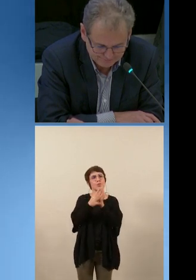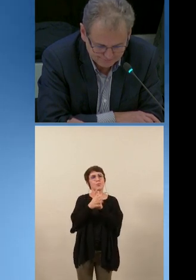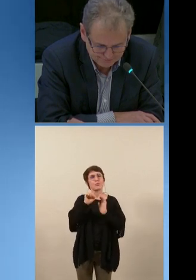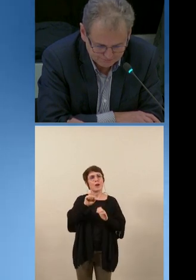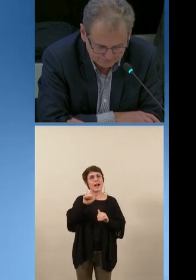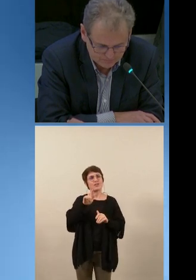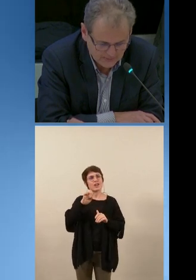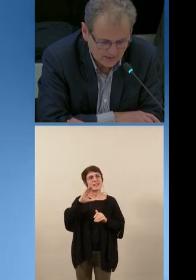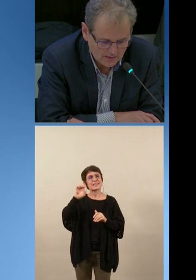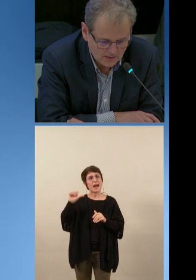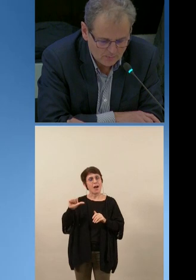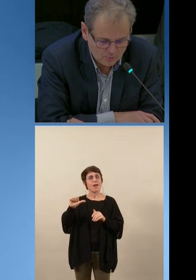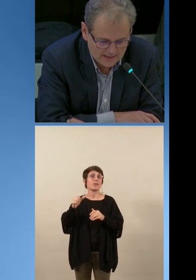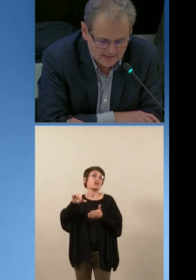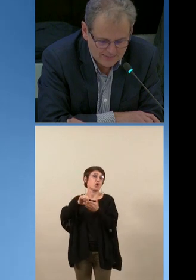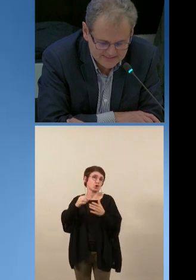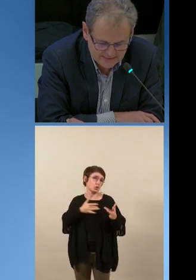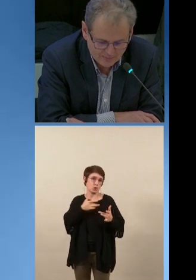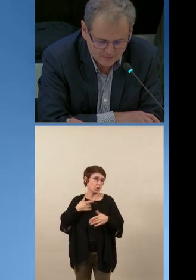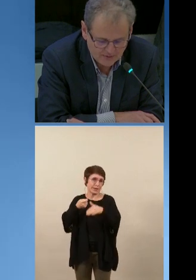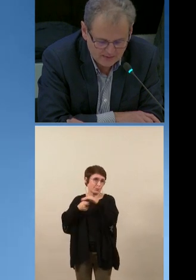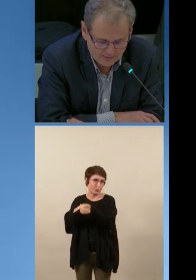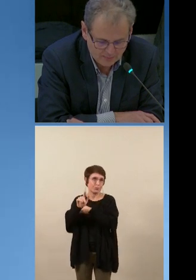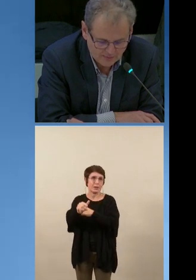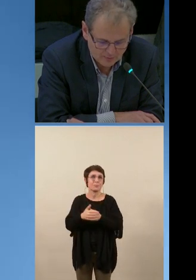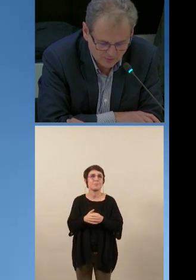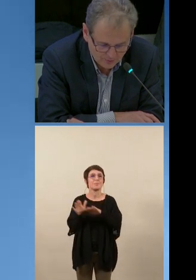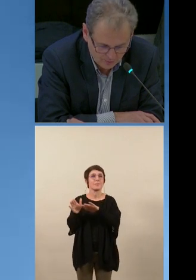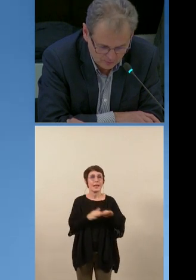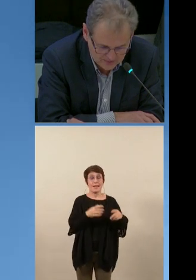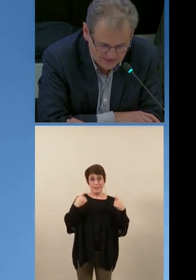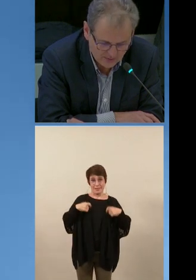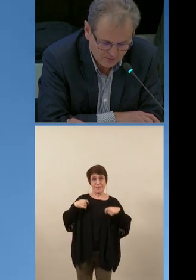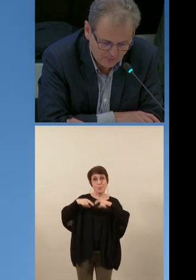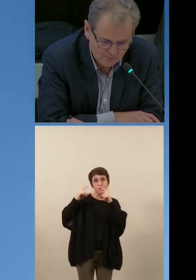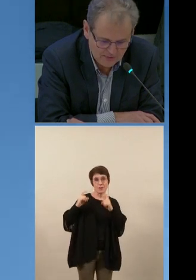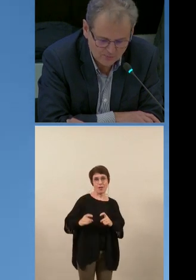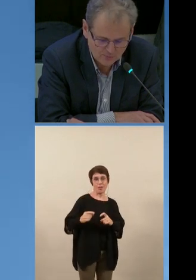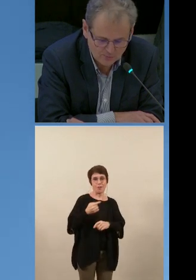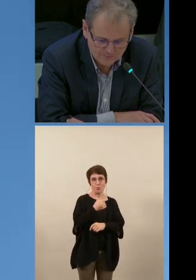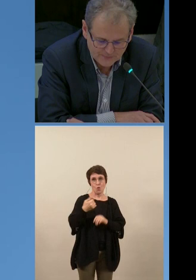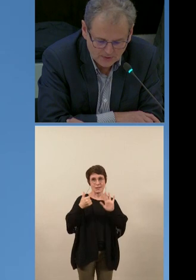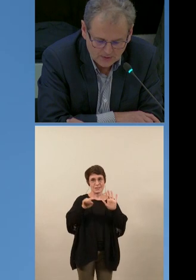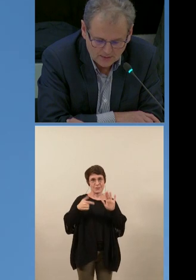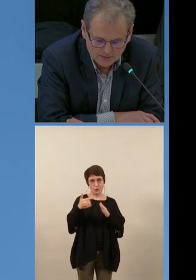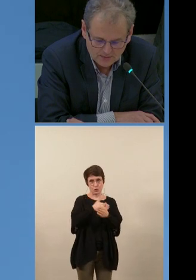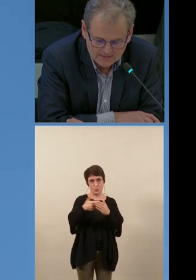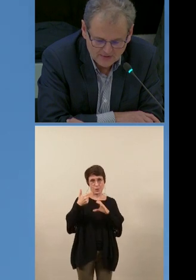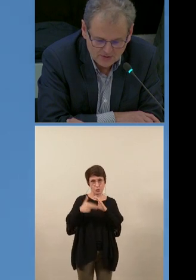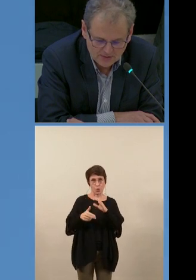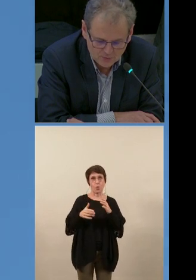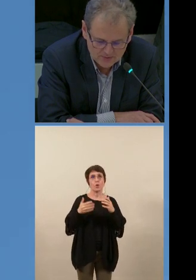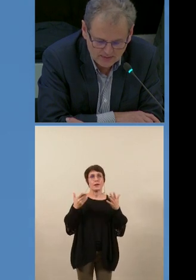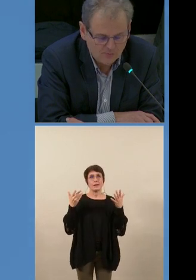santé pour la la baisse des dépenses qui est plus importante de 6,2 million d'euros il